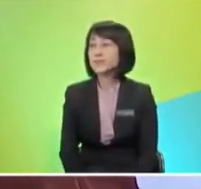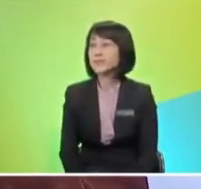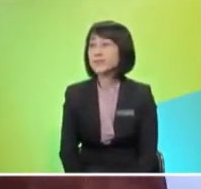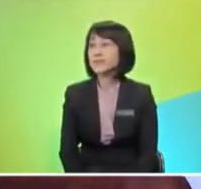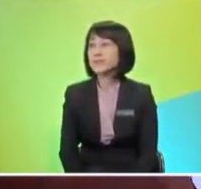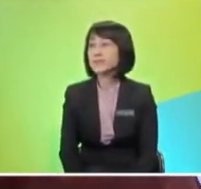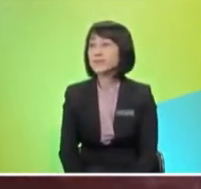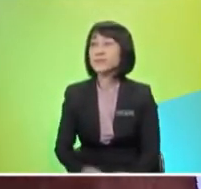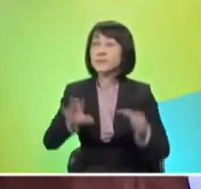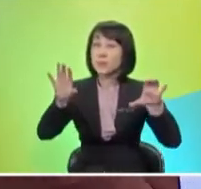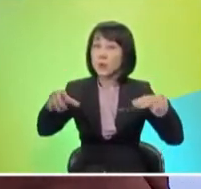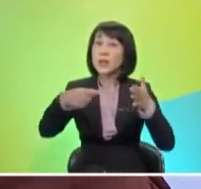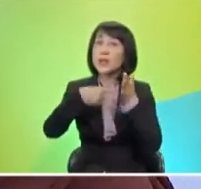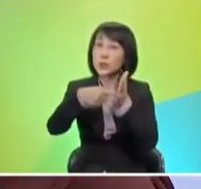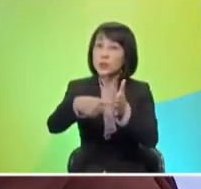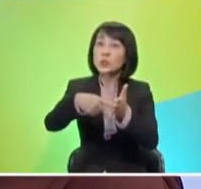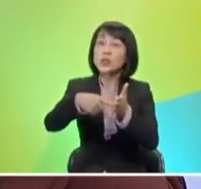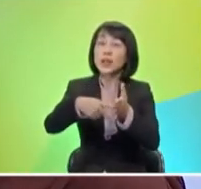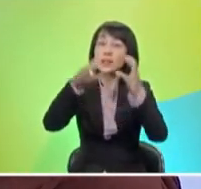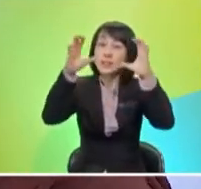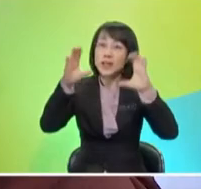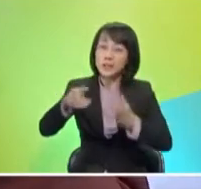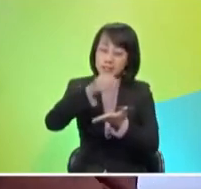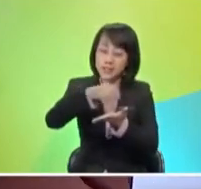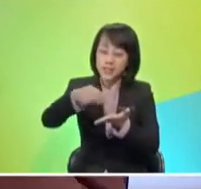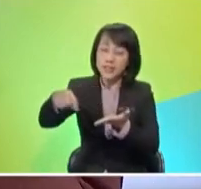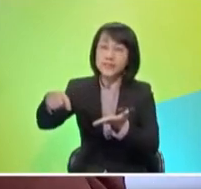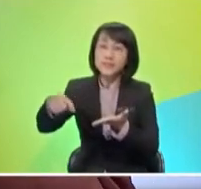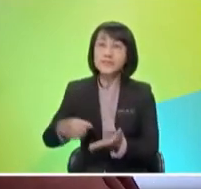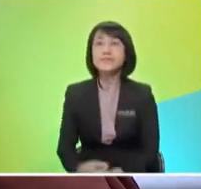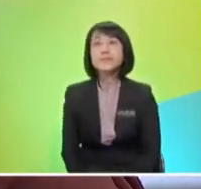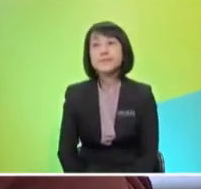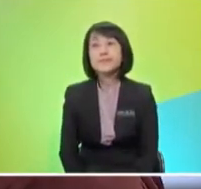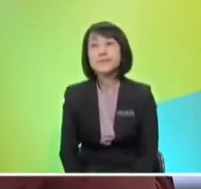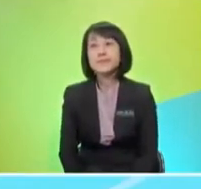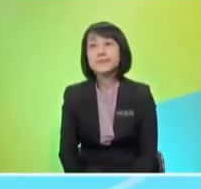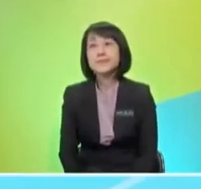pengiraan kepada Cikgu pastikan adik-adik Letakkan